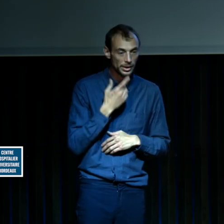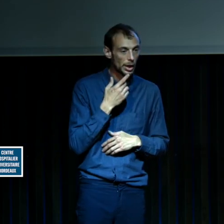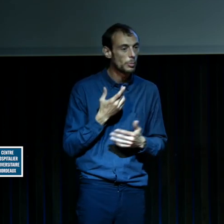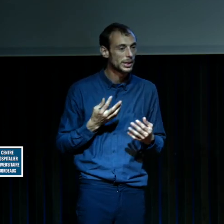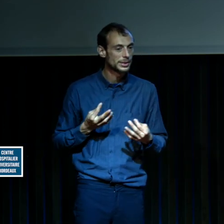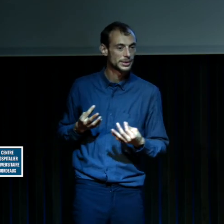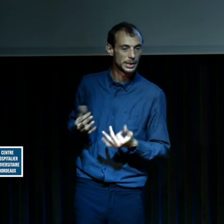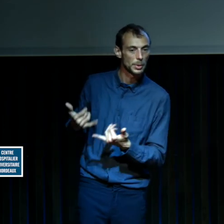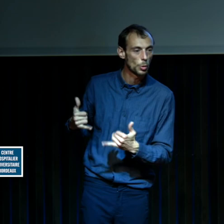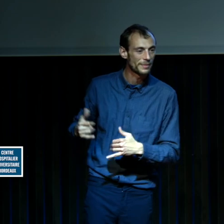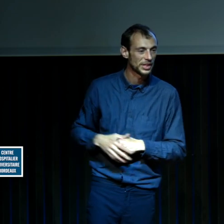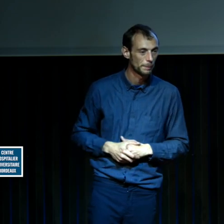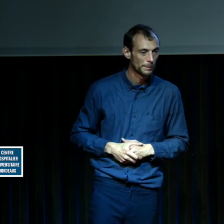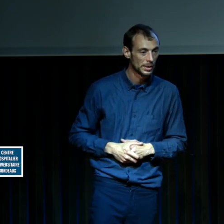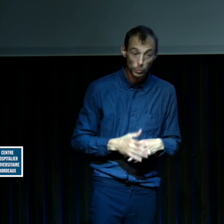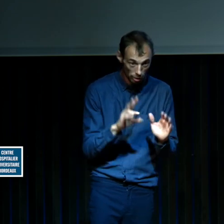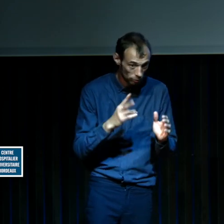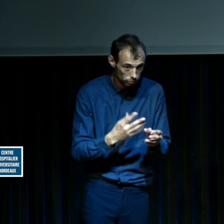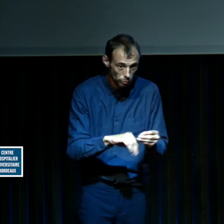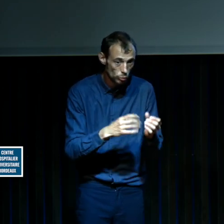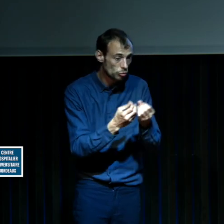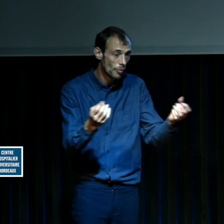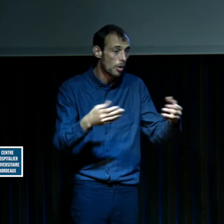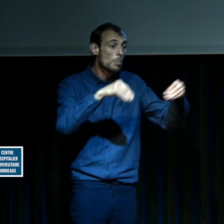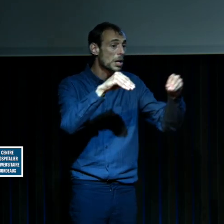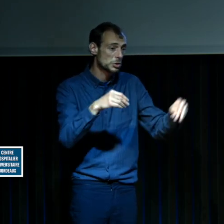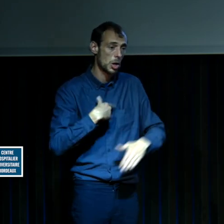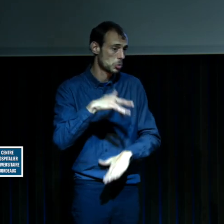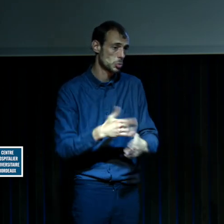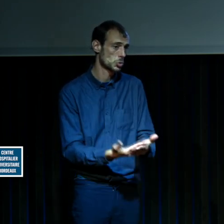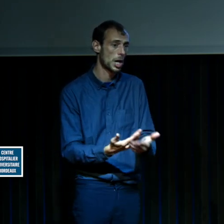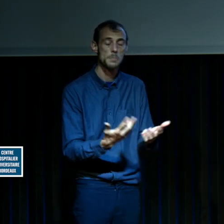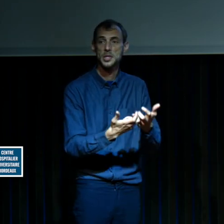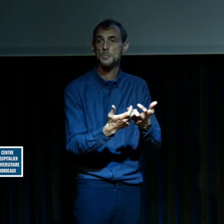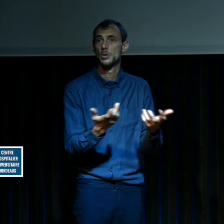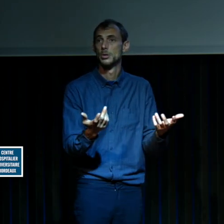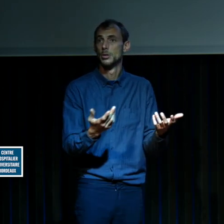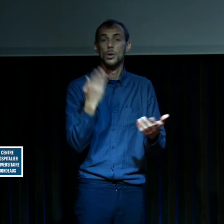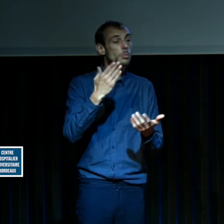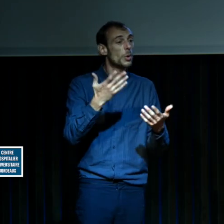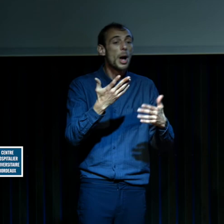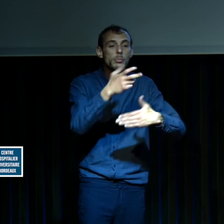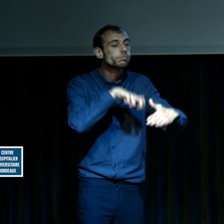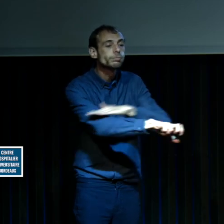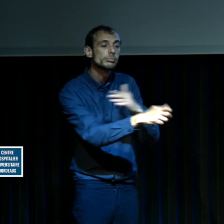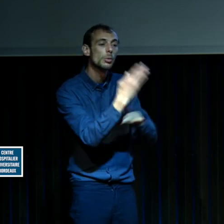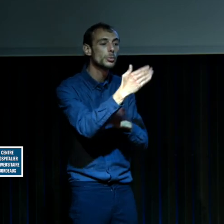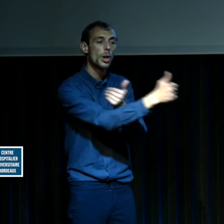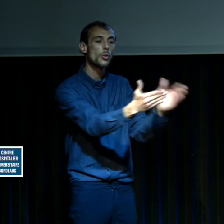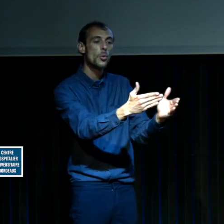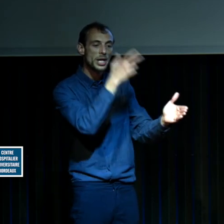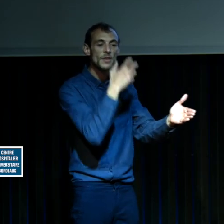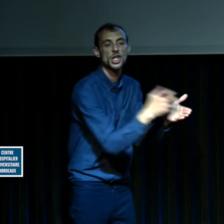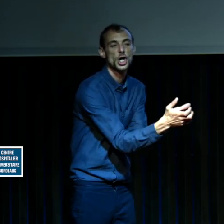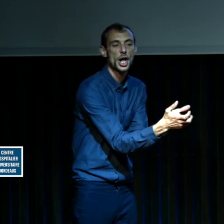m'arrive régulièrement dans les magasins. Dans le livre, je raconte quand je dois retirer un colis dans un magasin de